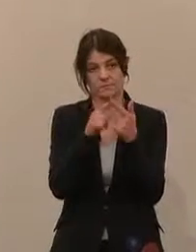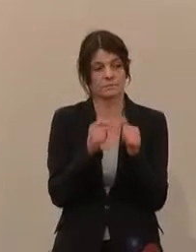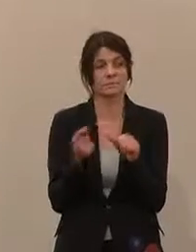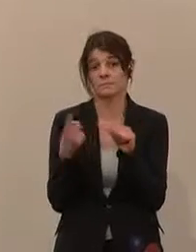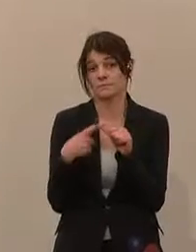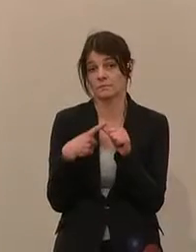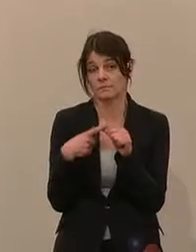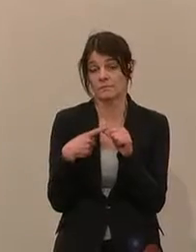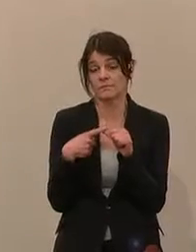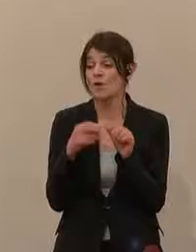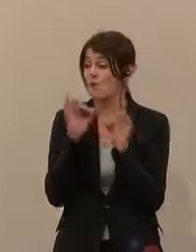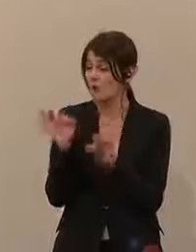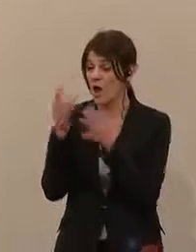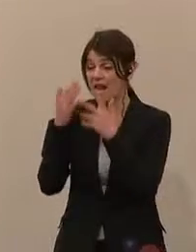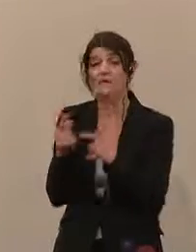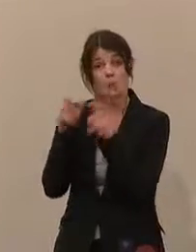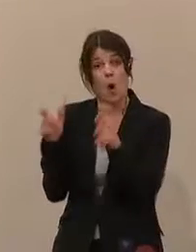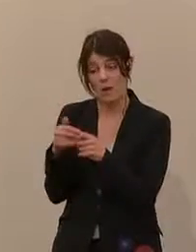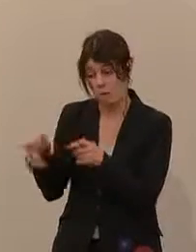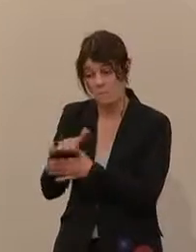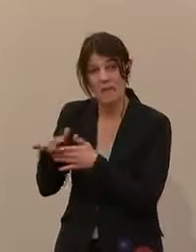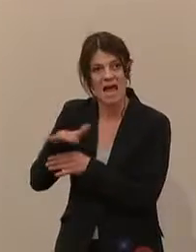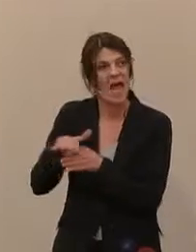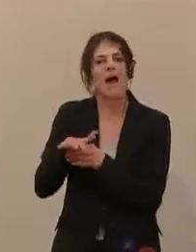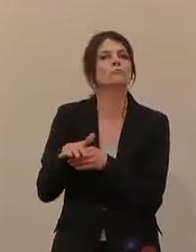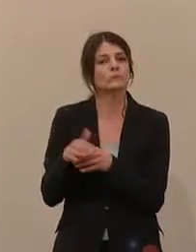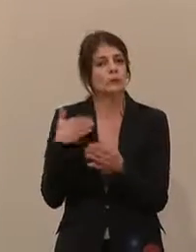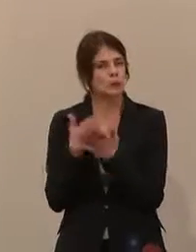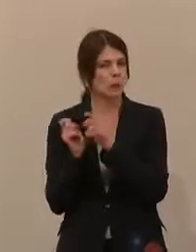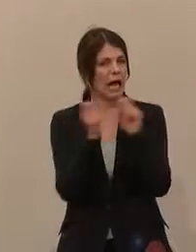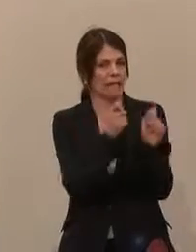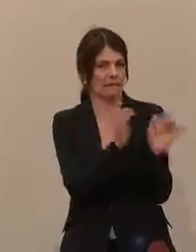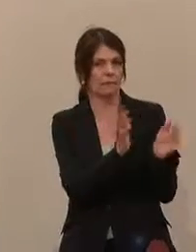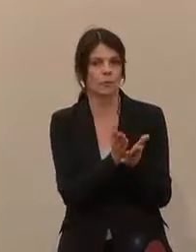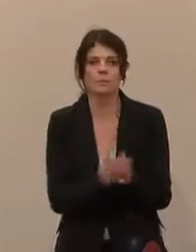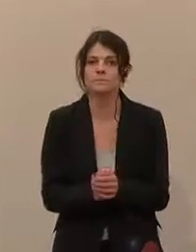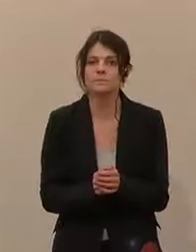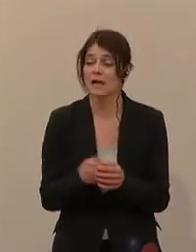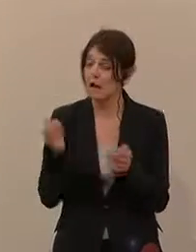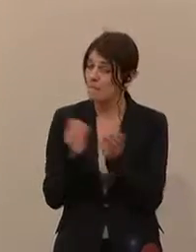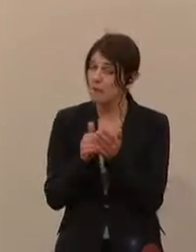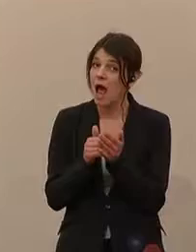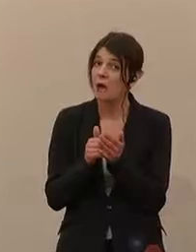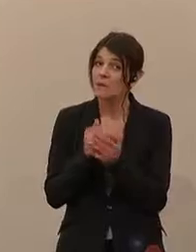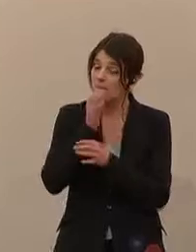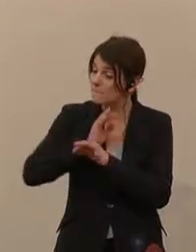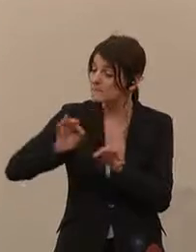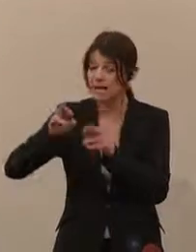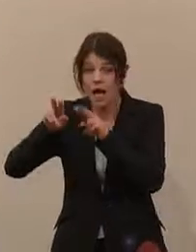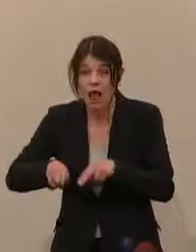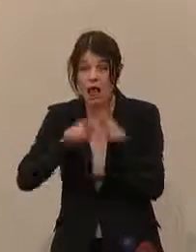braucht für den Rechnungshof in diesen Bereichen, und wir haben schon einen Antrag eingebracht, bessere